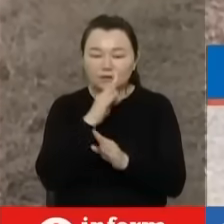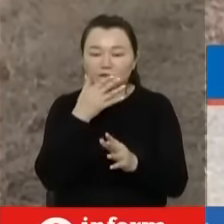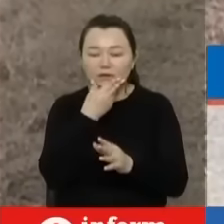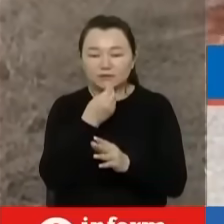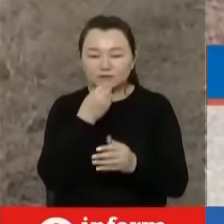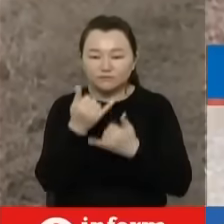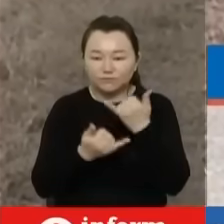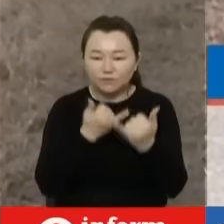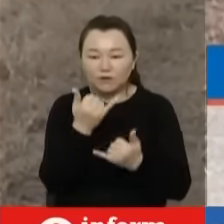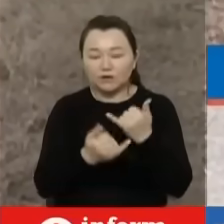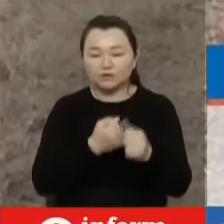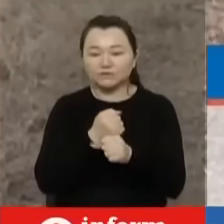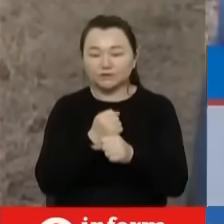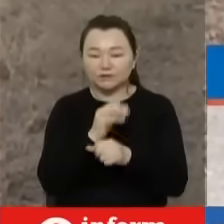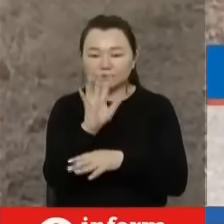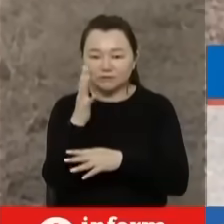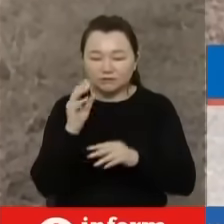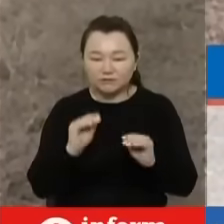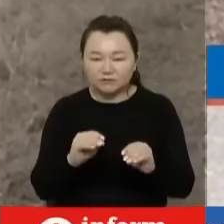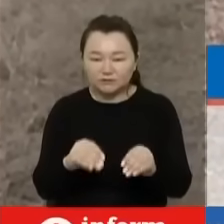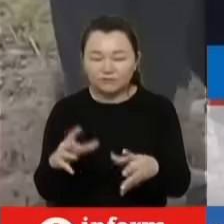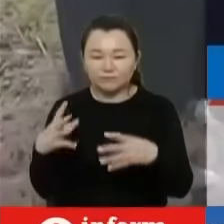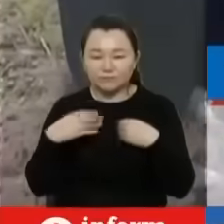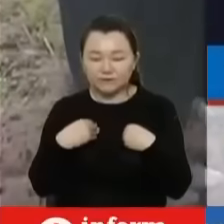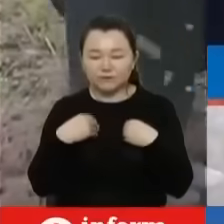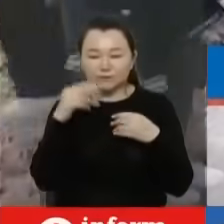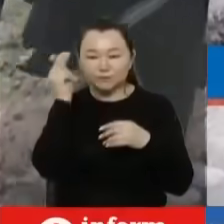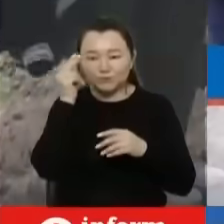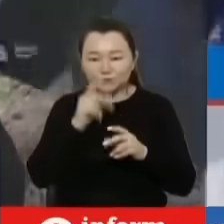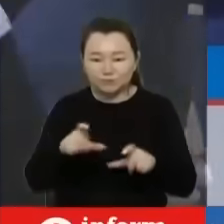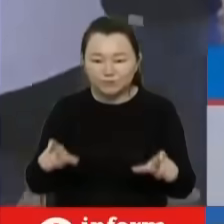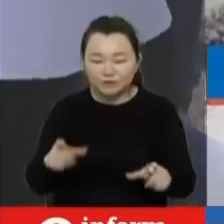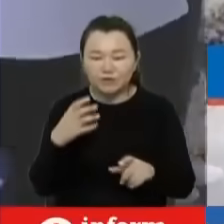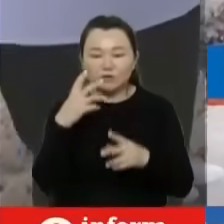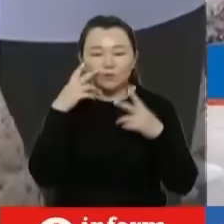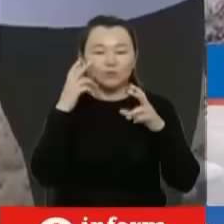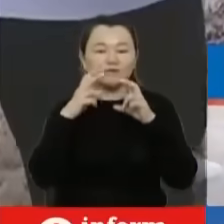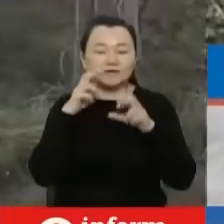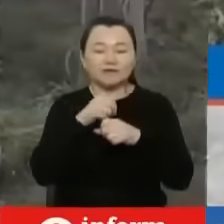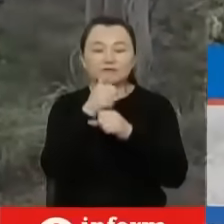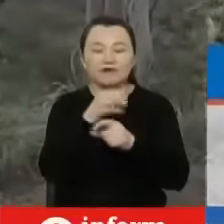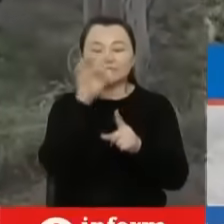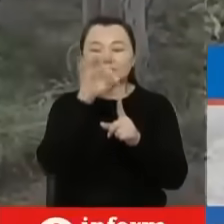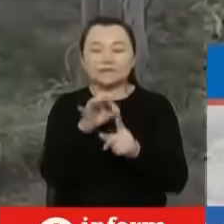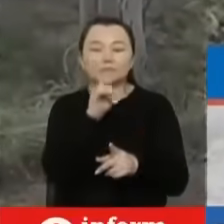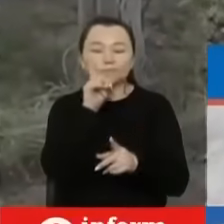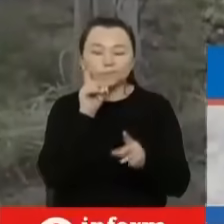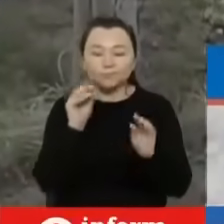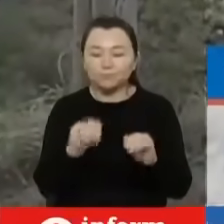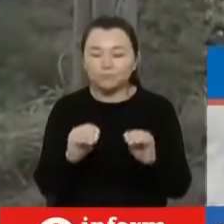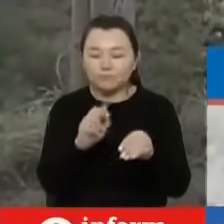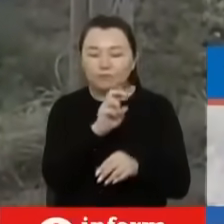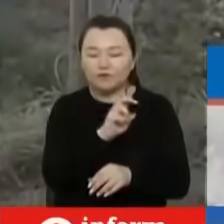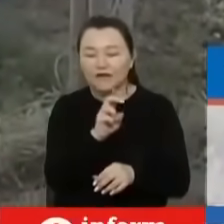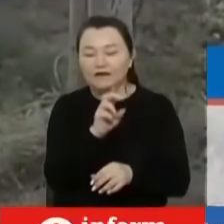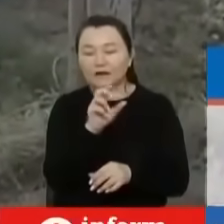талдарды егуге жұмыла шығып отырмыз студенттермен. Университет басшылары басты мақсатымыз жасыл желекпен көмкерілген ботаникалық